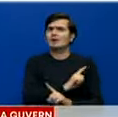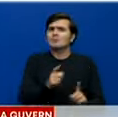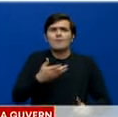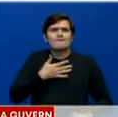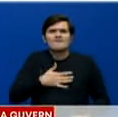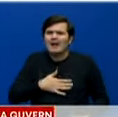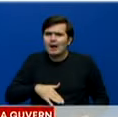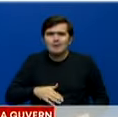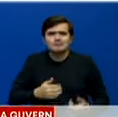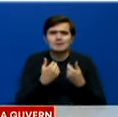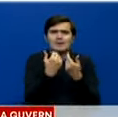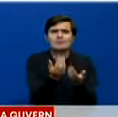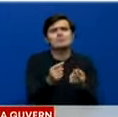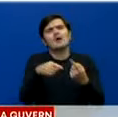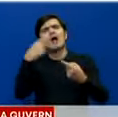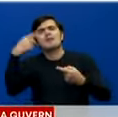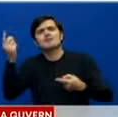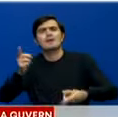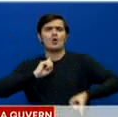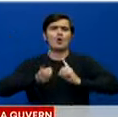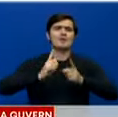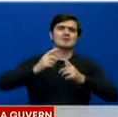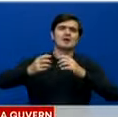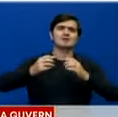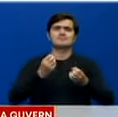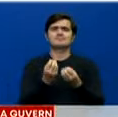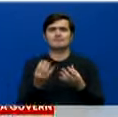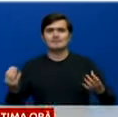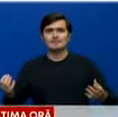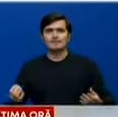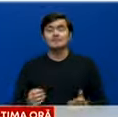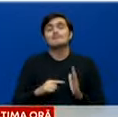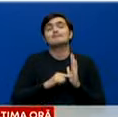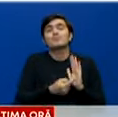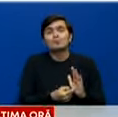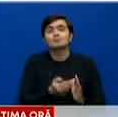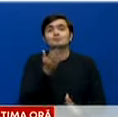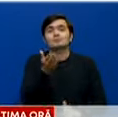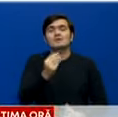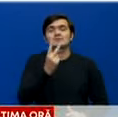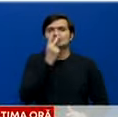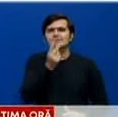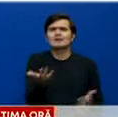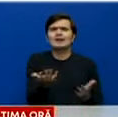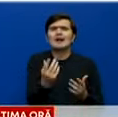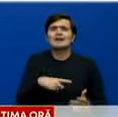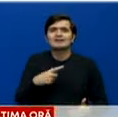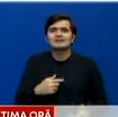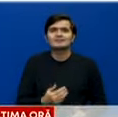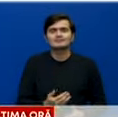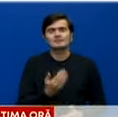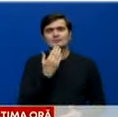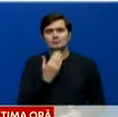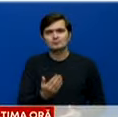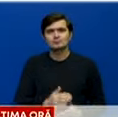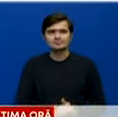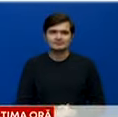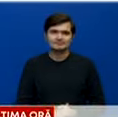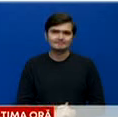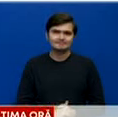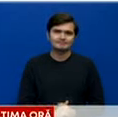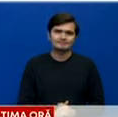Nu dorim să exprimăm alte detalii, alte comentarii cu privire la acest lucru. Dar punctul dumneavoastră de vedere care este? Mulțumesc. Susțineți acele declarații sau